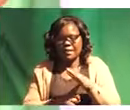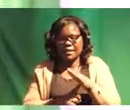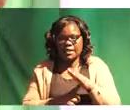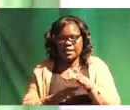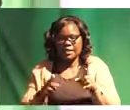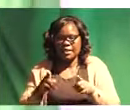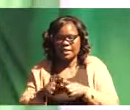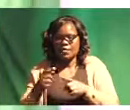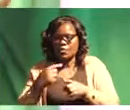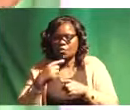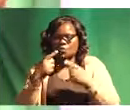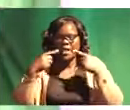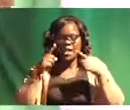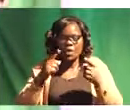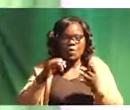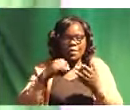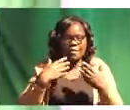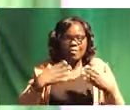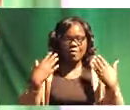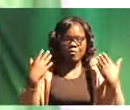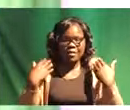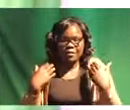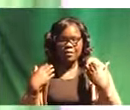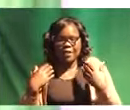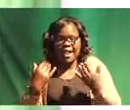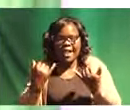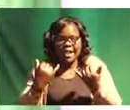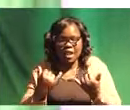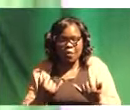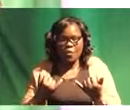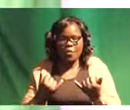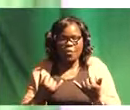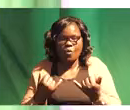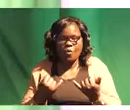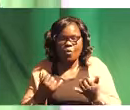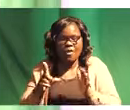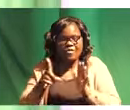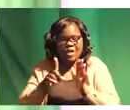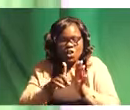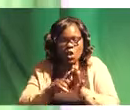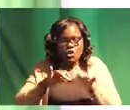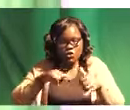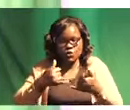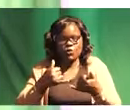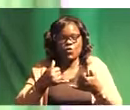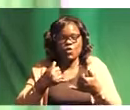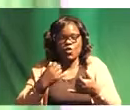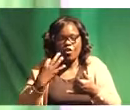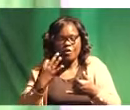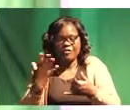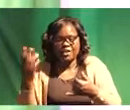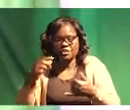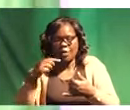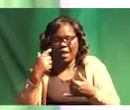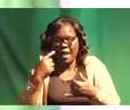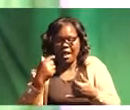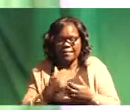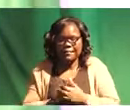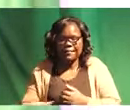Mimi nataka niwatangazie watu wa Meru, sasa tuko na sheria mpya ya mambo ya miraa.